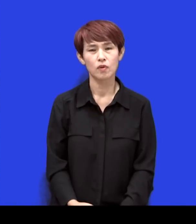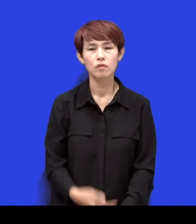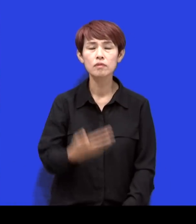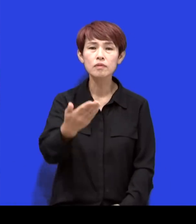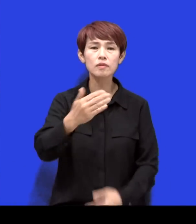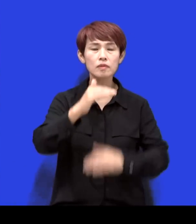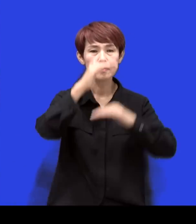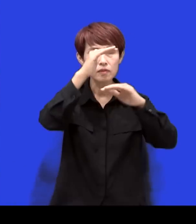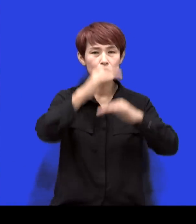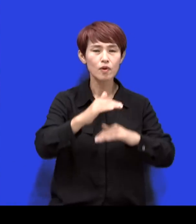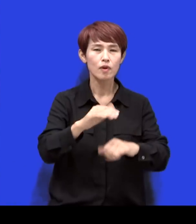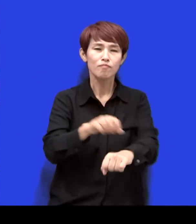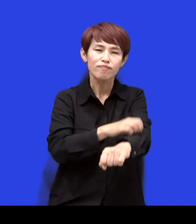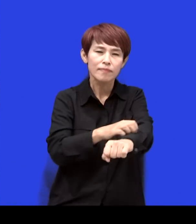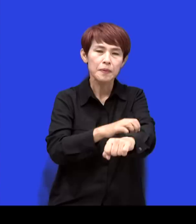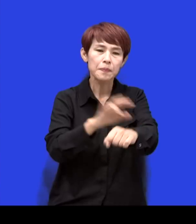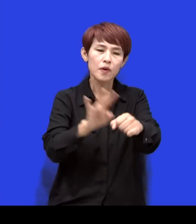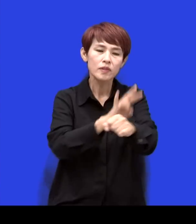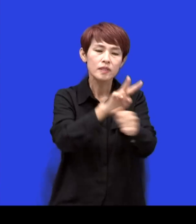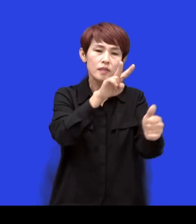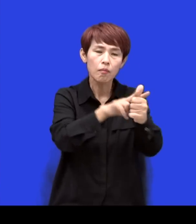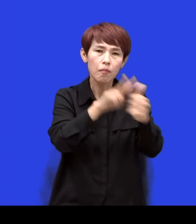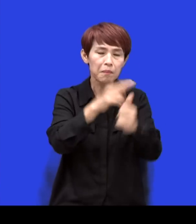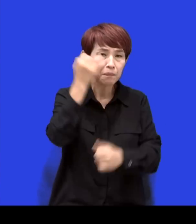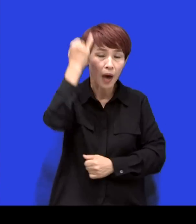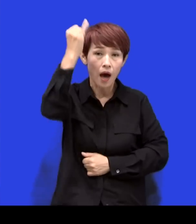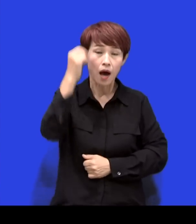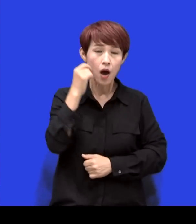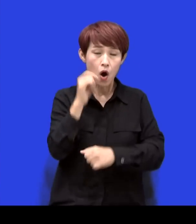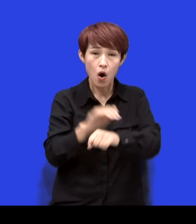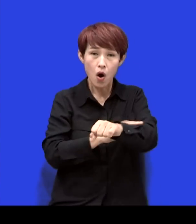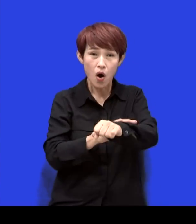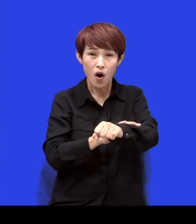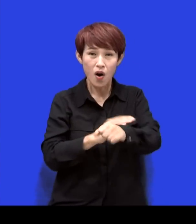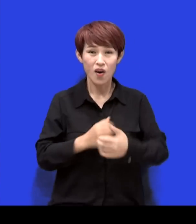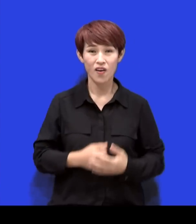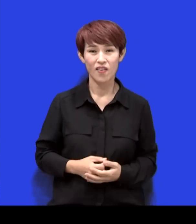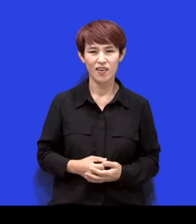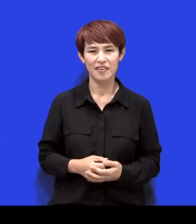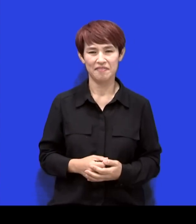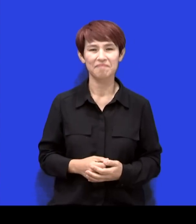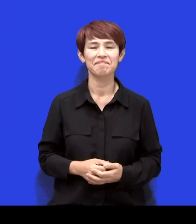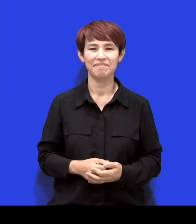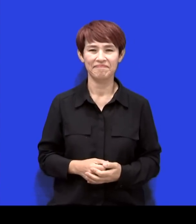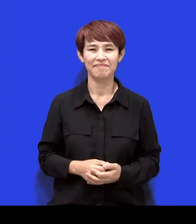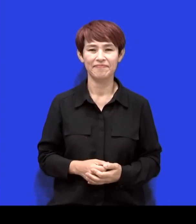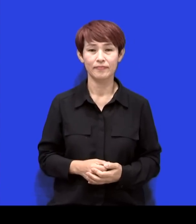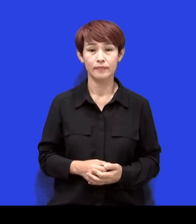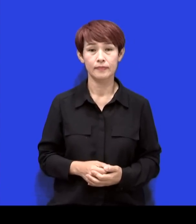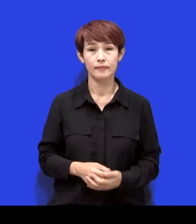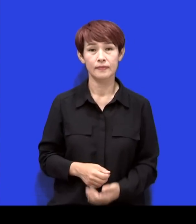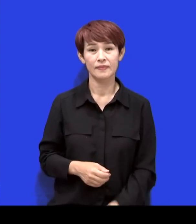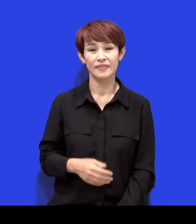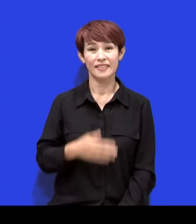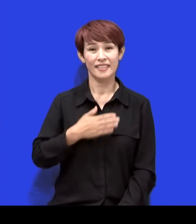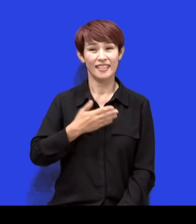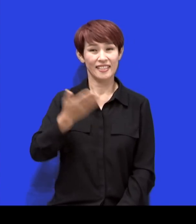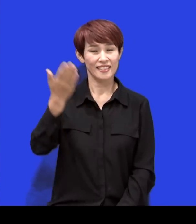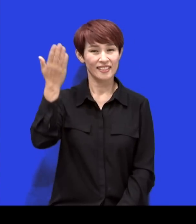편의점은 어떻게 아이디어를 얻으셨어요? 그러니까 되게 잘 짚어주셨는데 네. 제가 그 전에